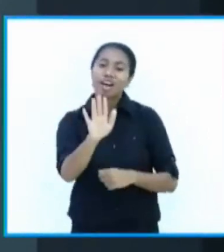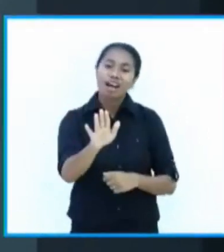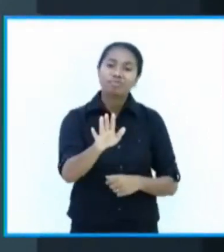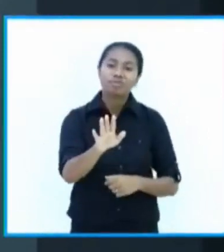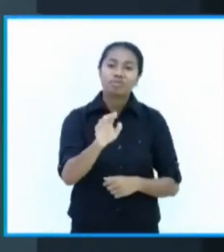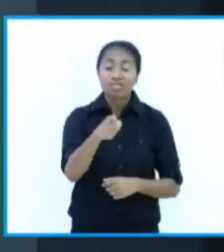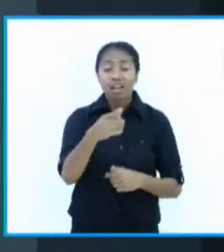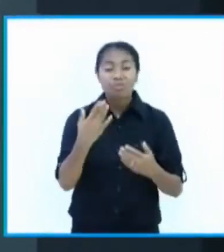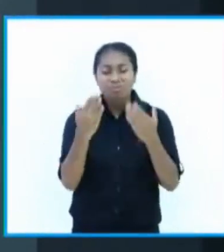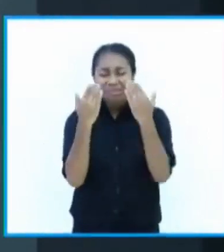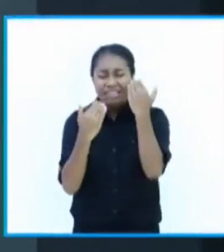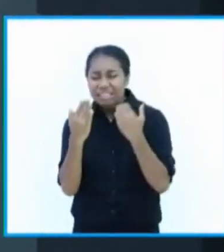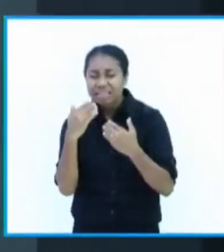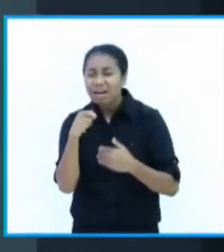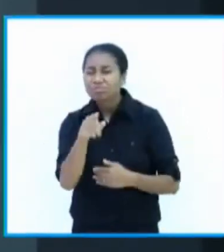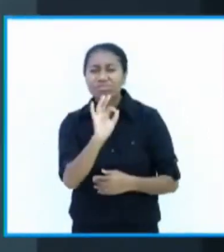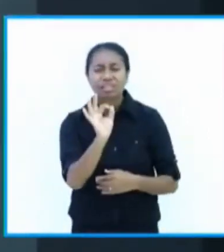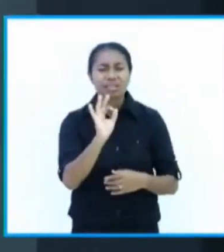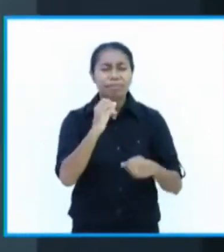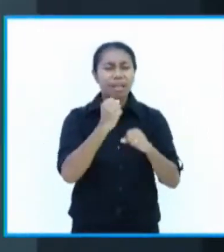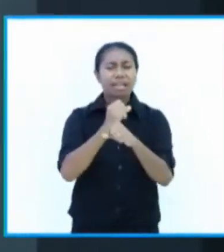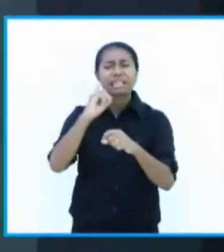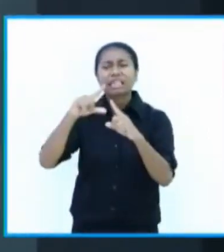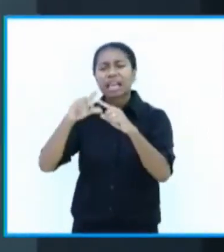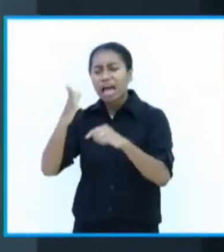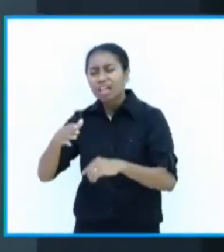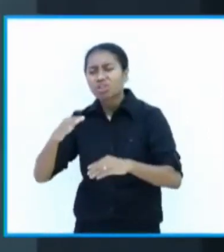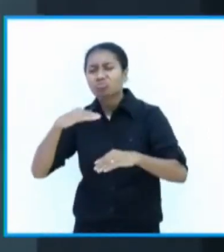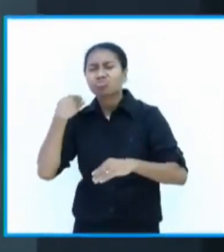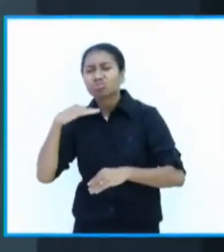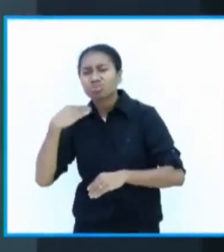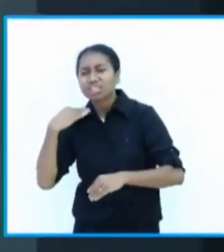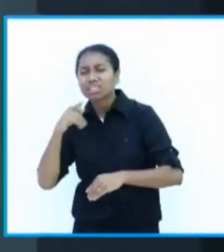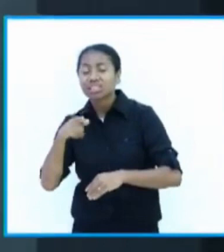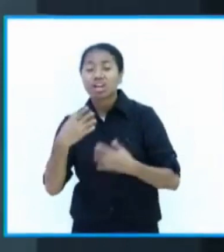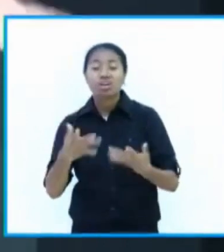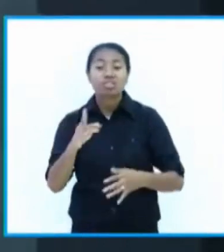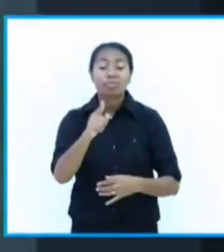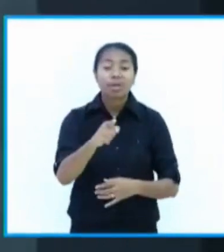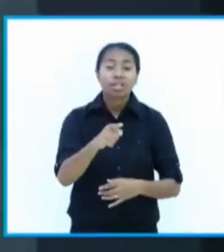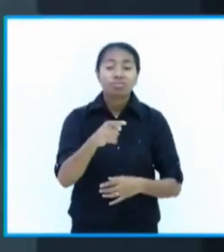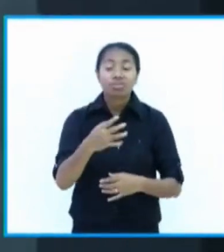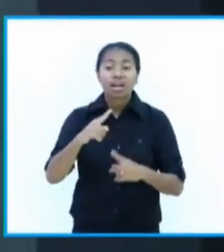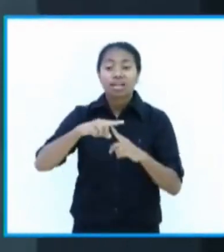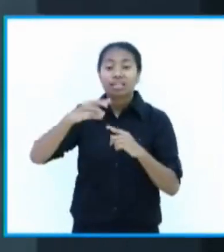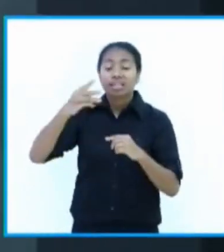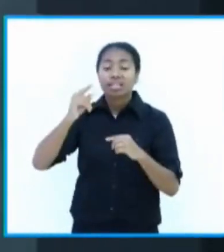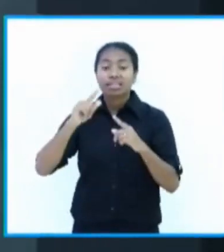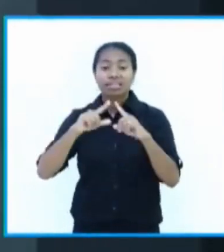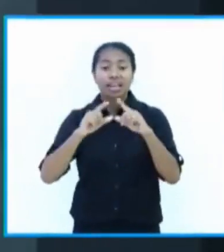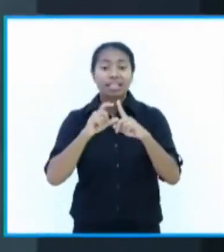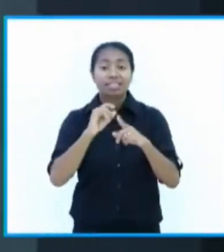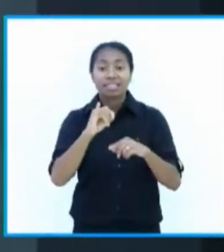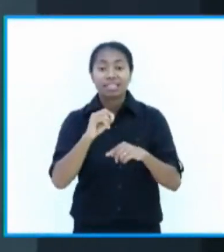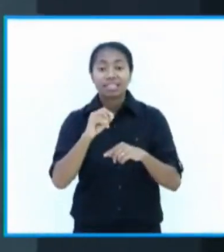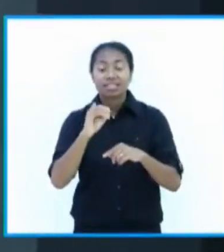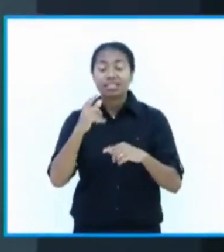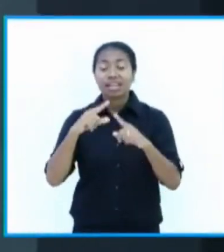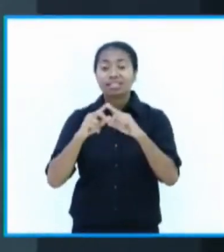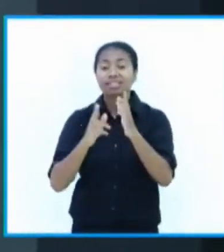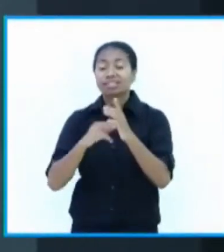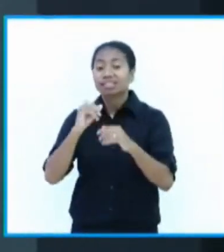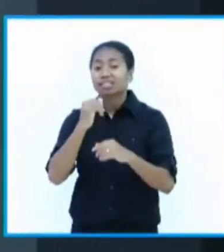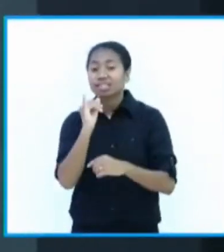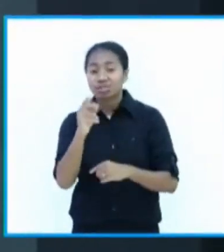gila atau bunuh diri atau murtad tidak karena kalau sampai itu terjadi janji Tuhan batal atau kamu